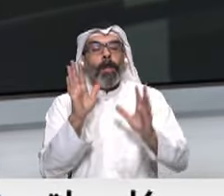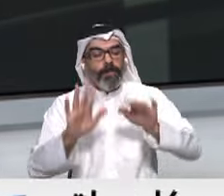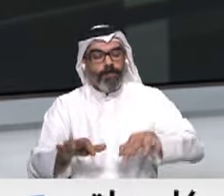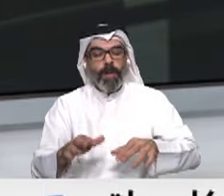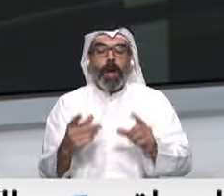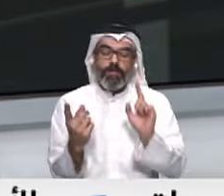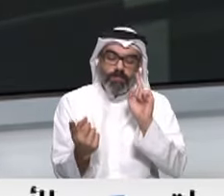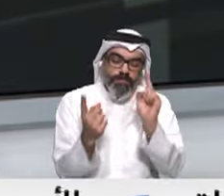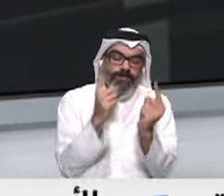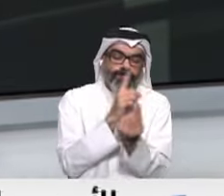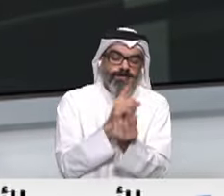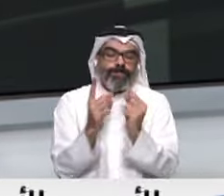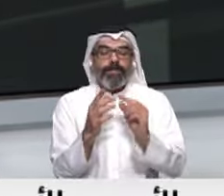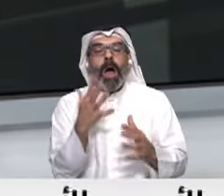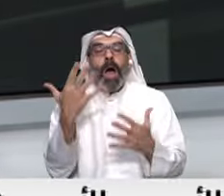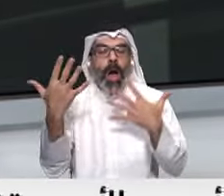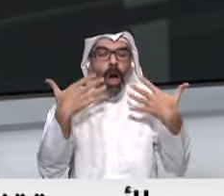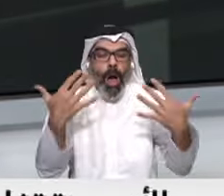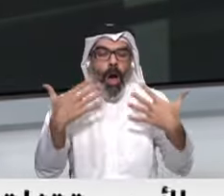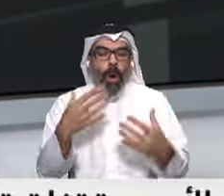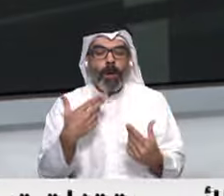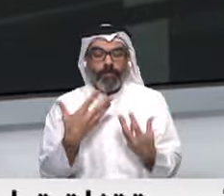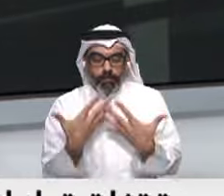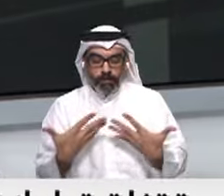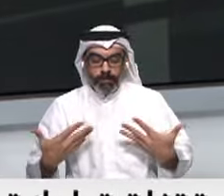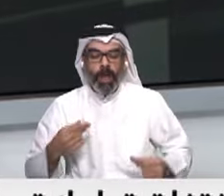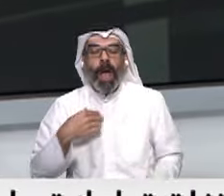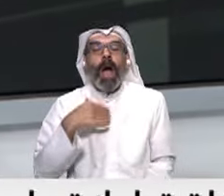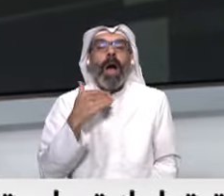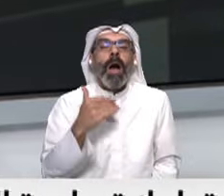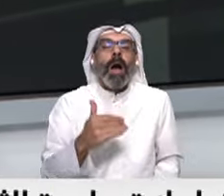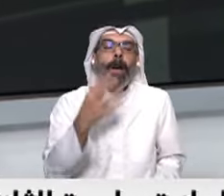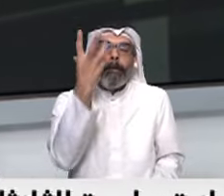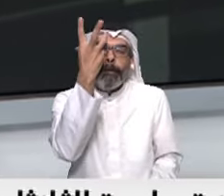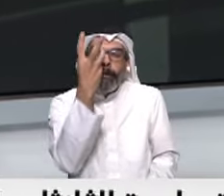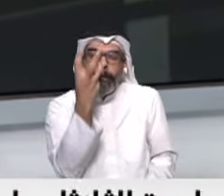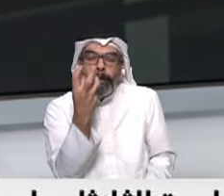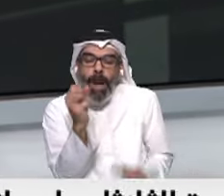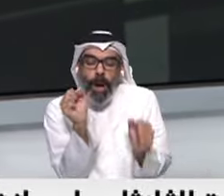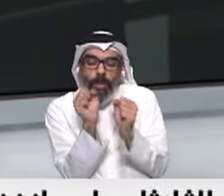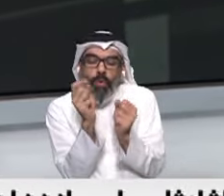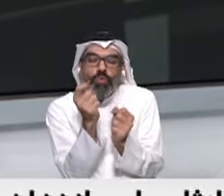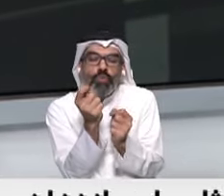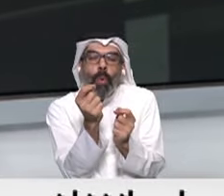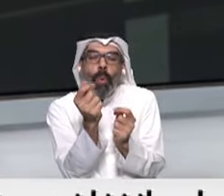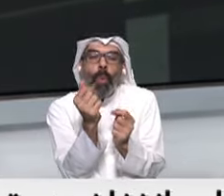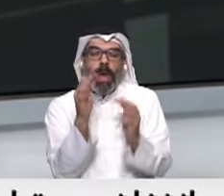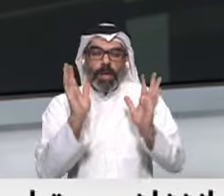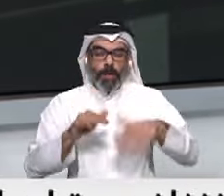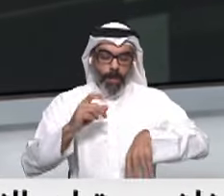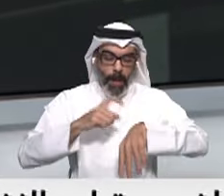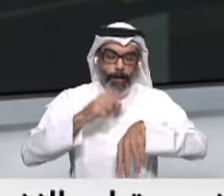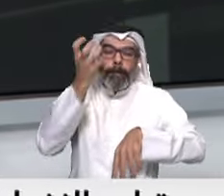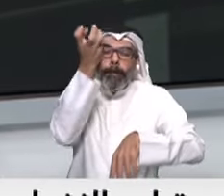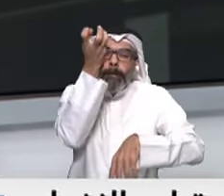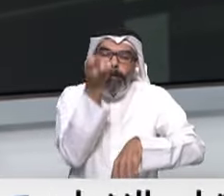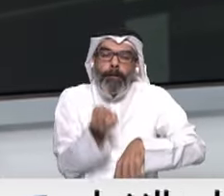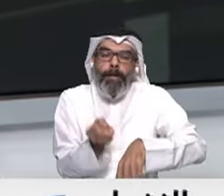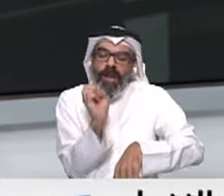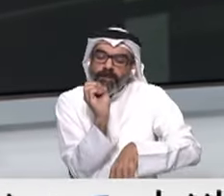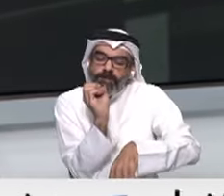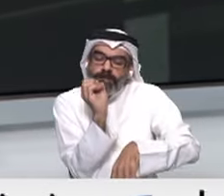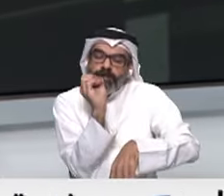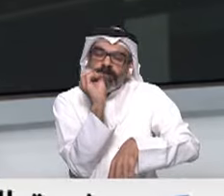راح يستمر ويانا لعده ايام اجواء معتدله خلال المساء تميل للبروده بشكل ملحوظ في الفترات المتاخره من الليل والفجر حاليا احنا